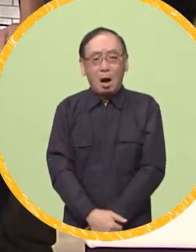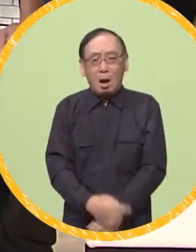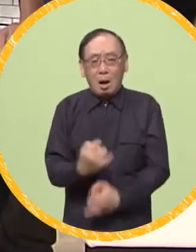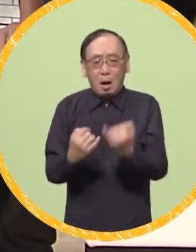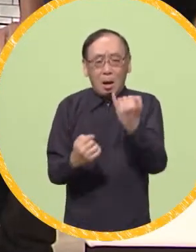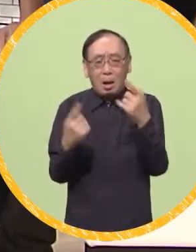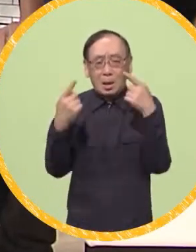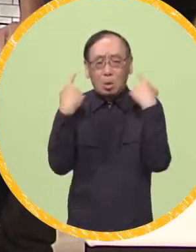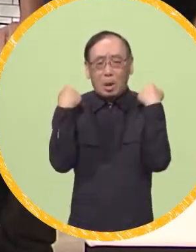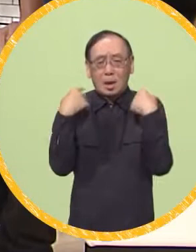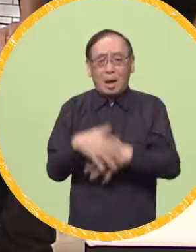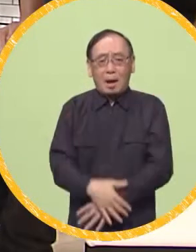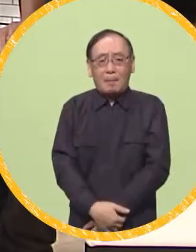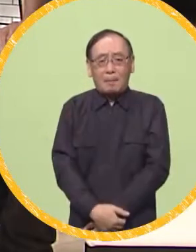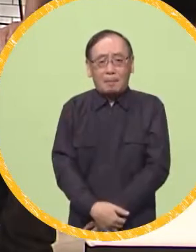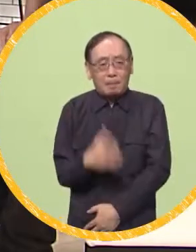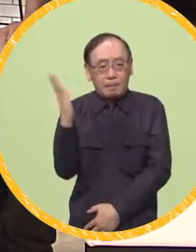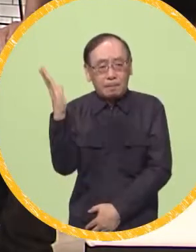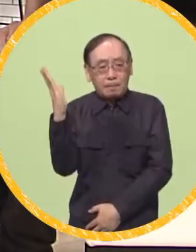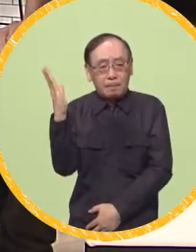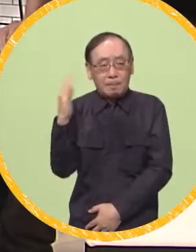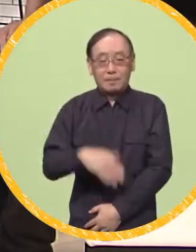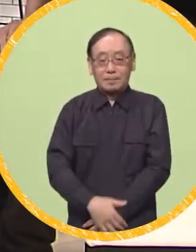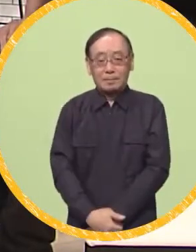ん a はい